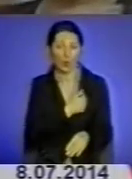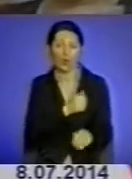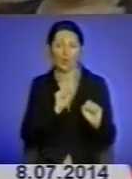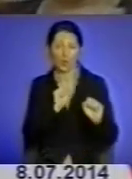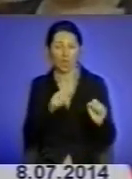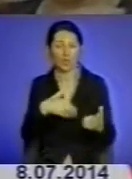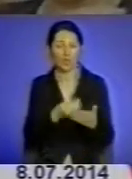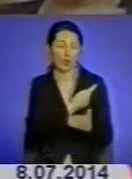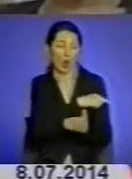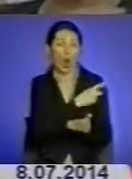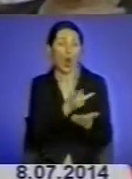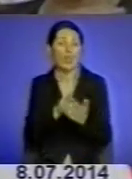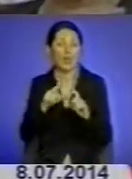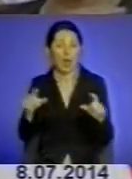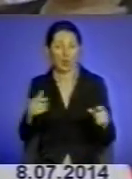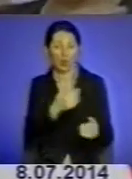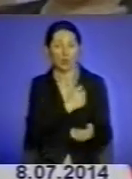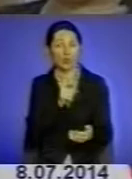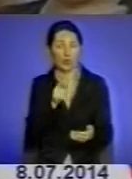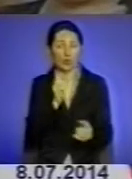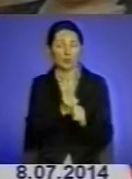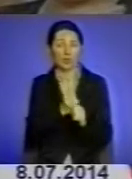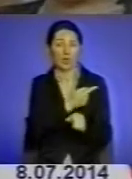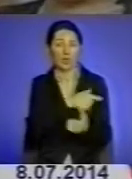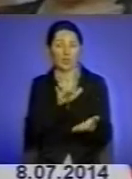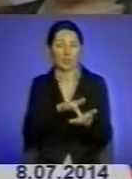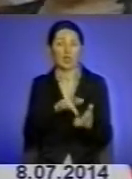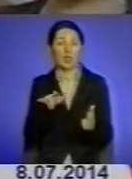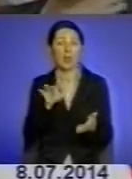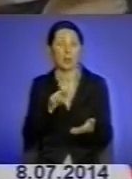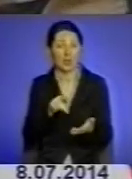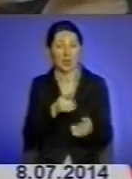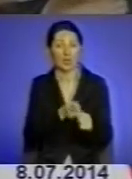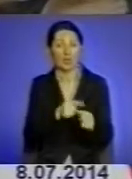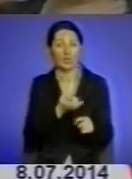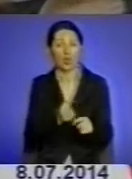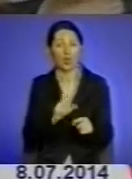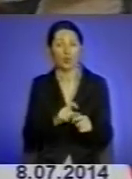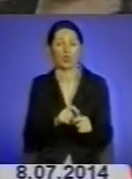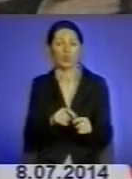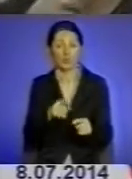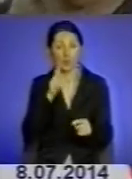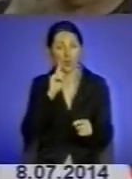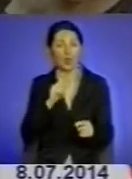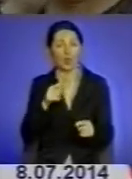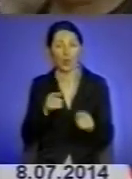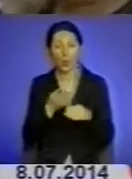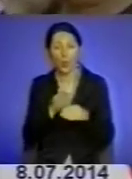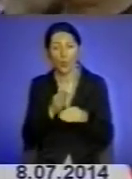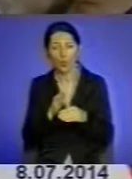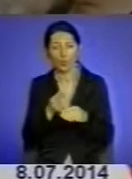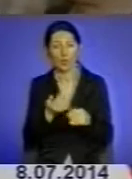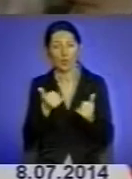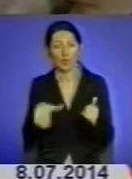вона існувала, хоч вона і в центрі міста, і це дуже лакомий кусочок для всіх. І таку, як тільки міняється влада, ну, міняється